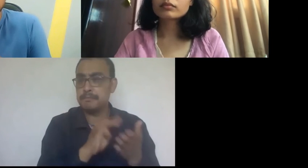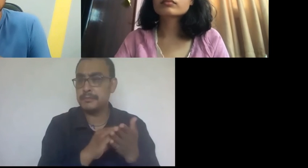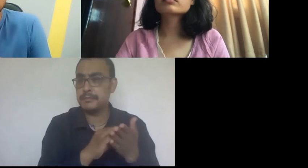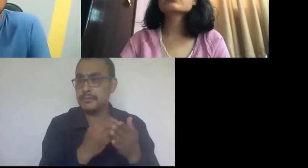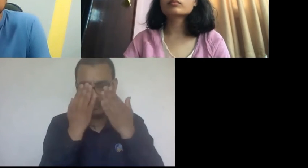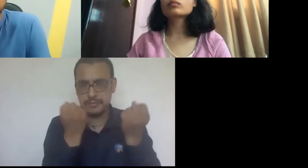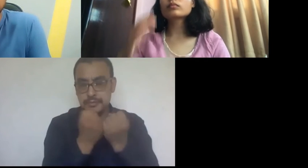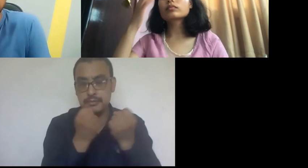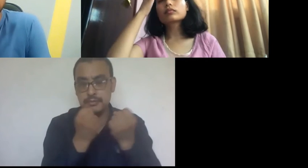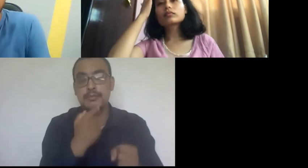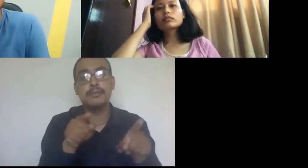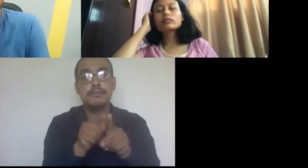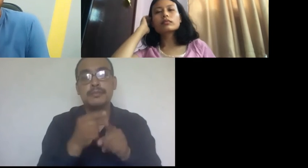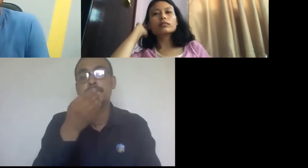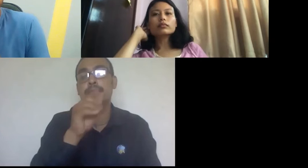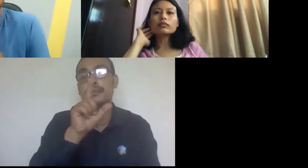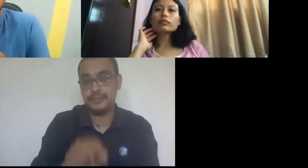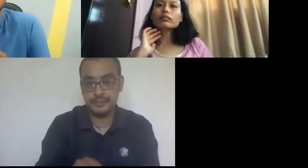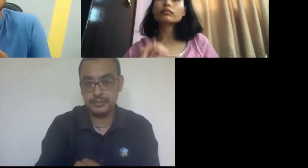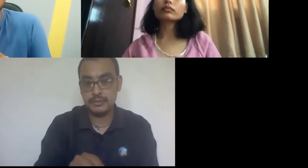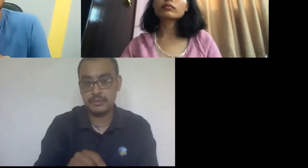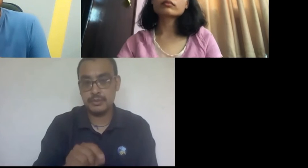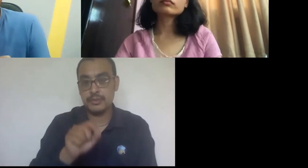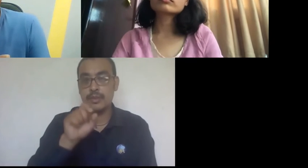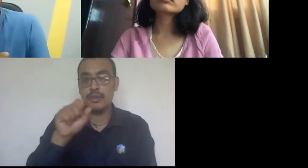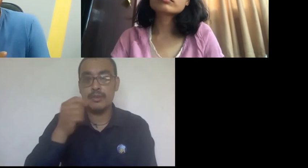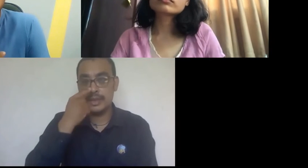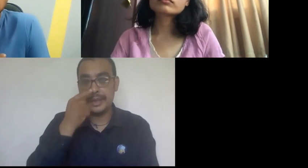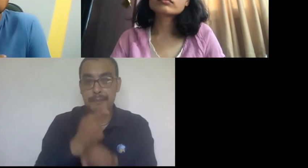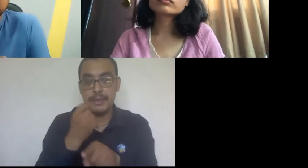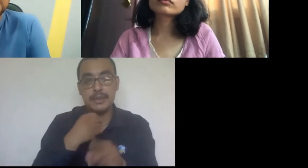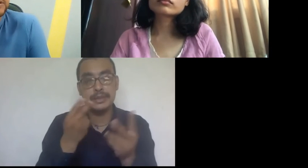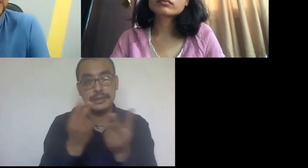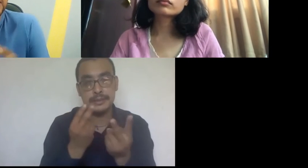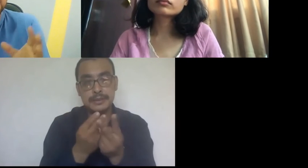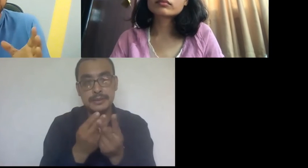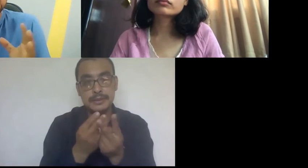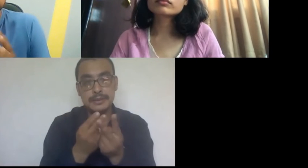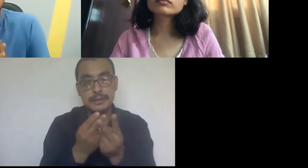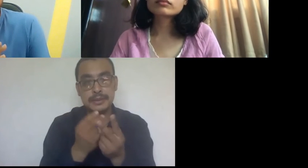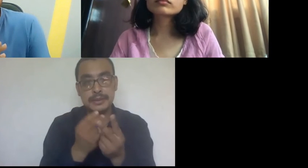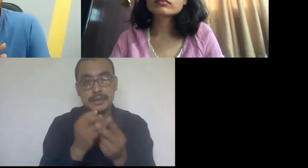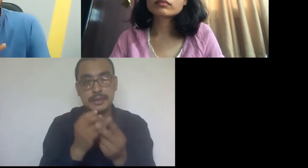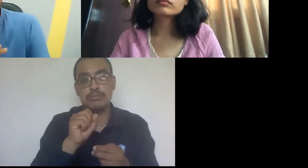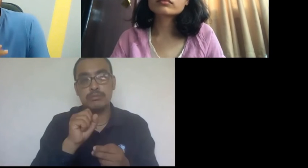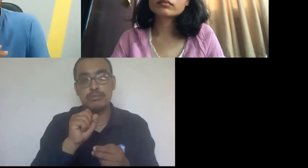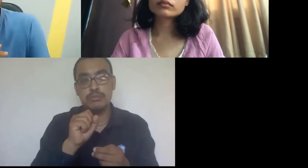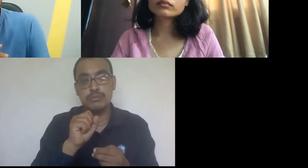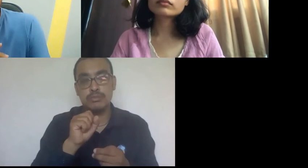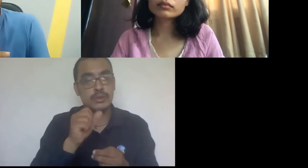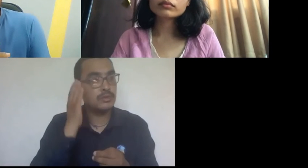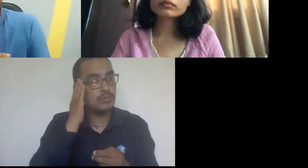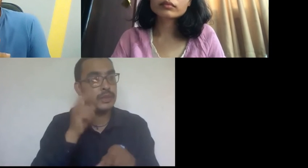हामीले छुटाउन सक्नु चाहिँ पर्यो होइन। अनि अर्को उहाँले भनिसक्नु भएको छ कि लिमिट स्क्रिन टाइम भन्छ, अलिकति स्क्रिन टाइमलाई चाहिँ अलिकति कम गर्ने